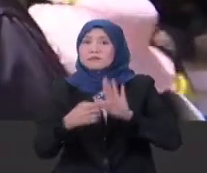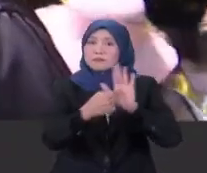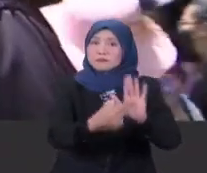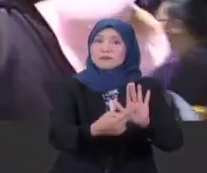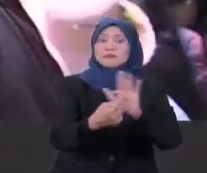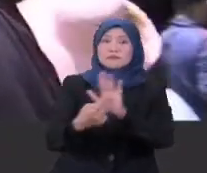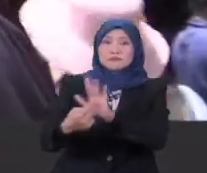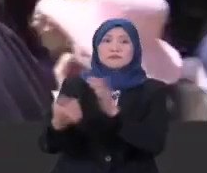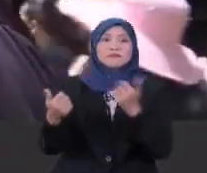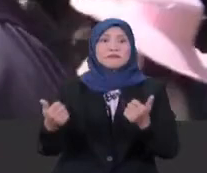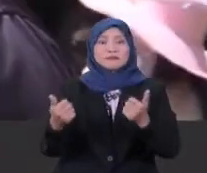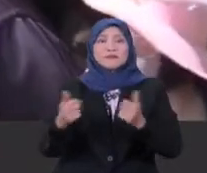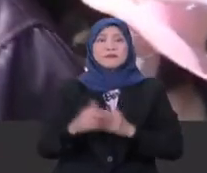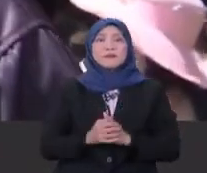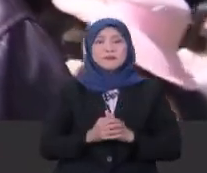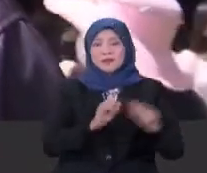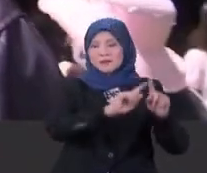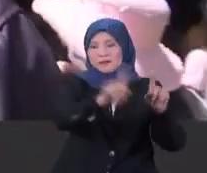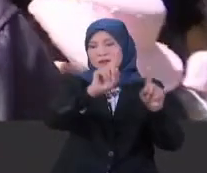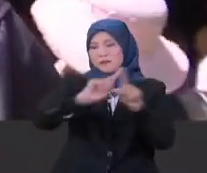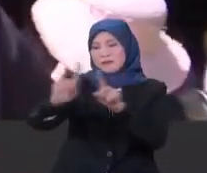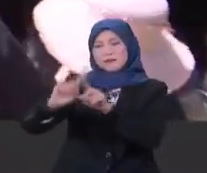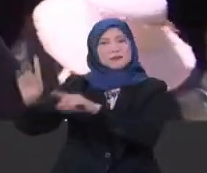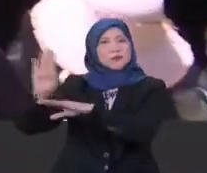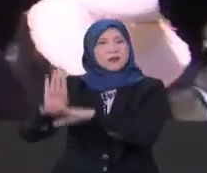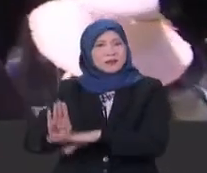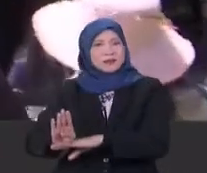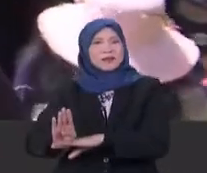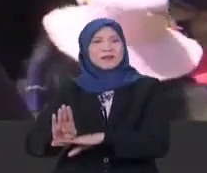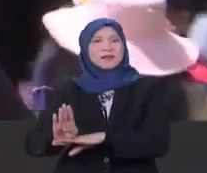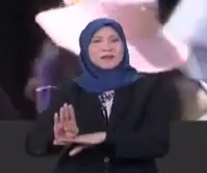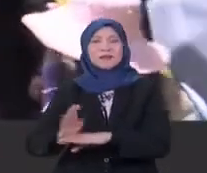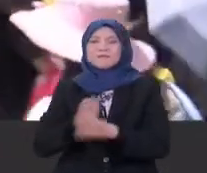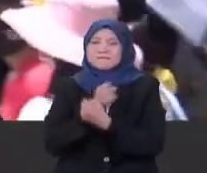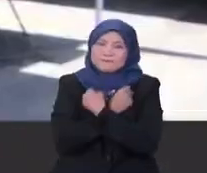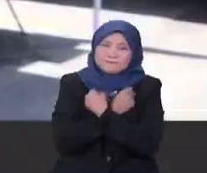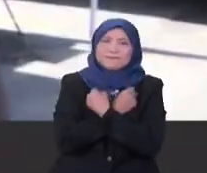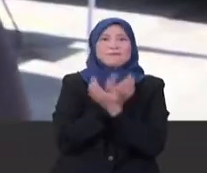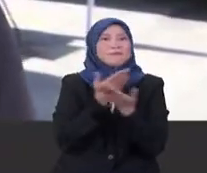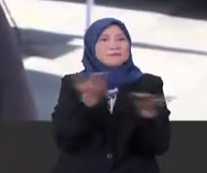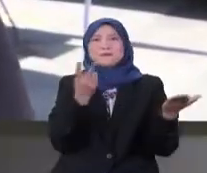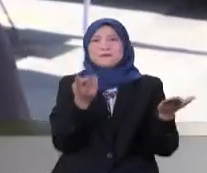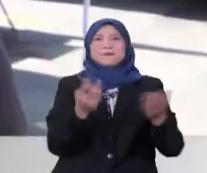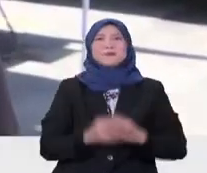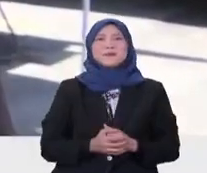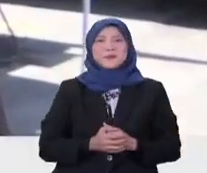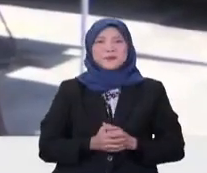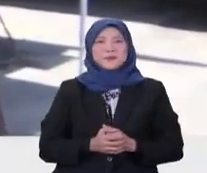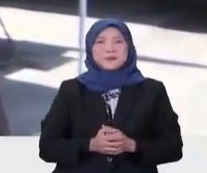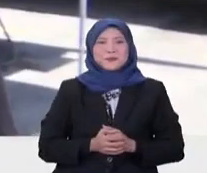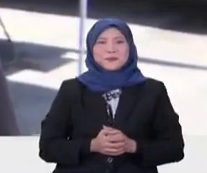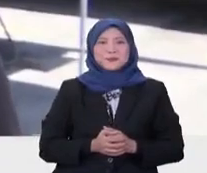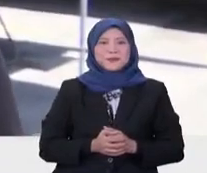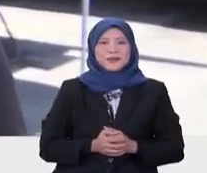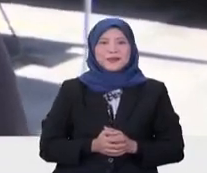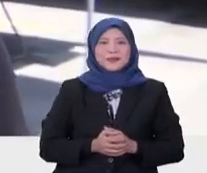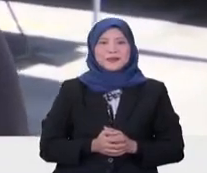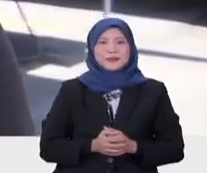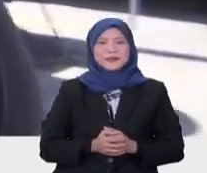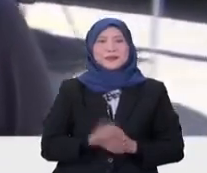performance, all the different culture. I love it. Saya actually